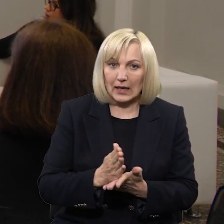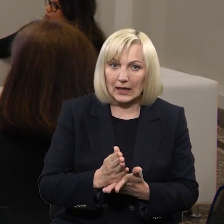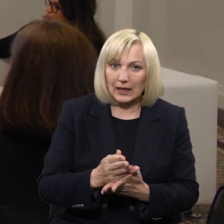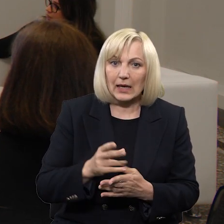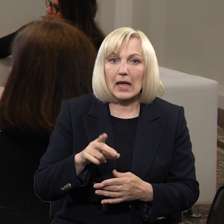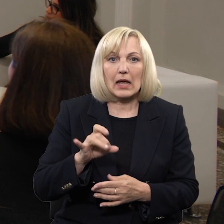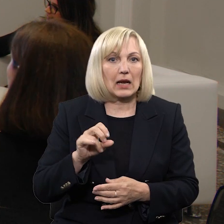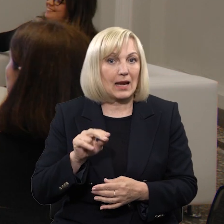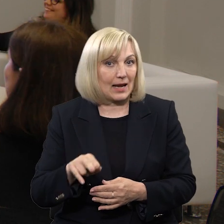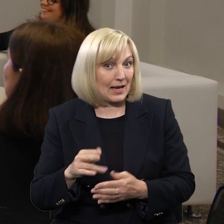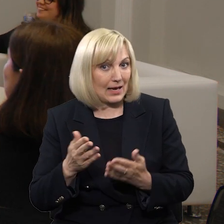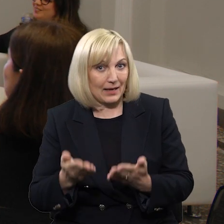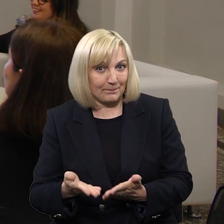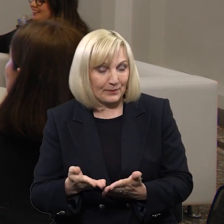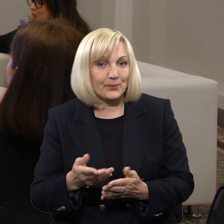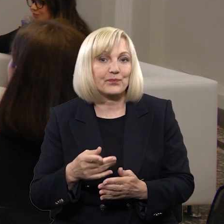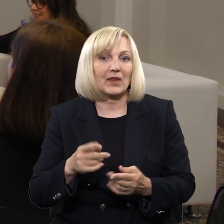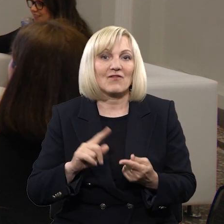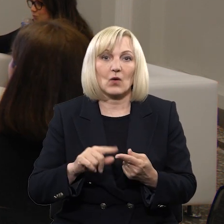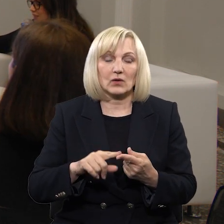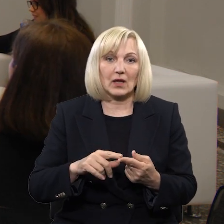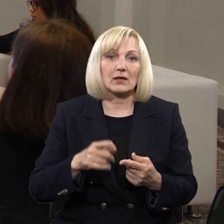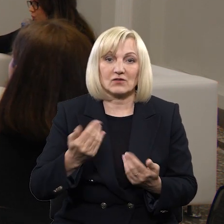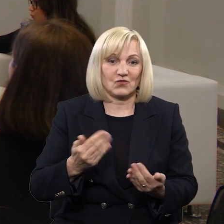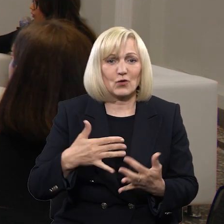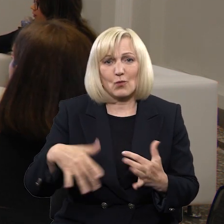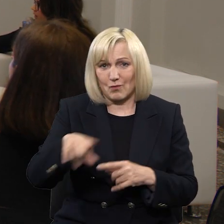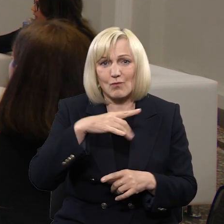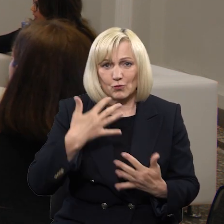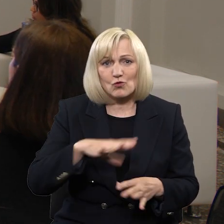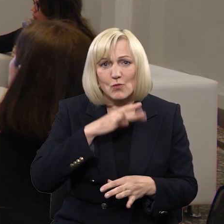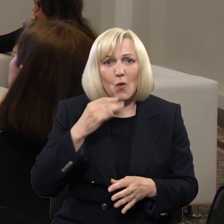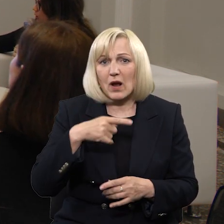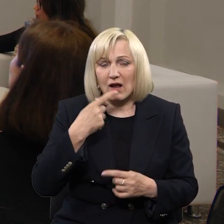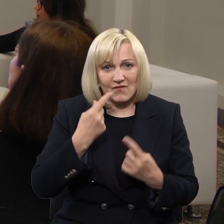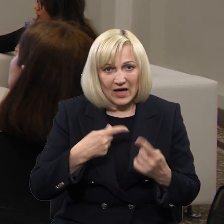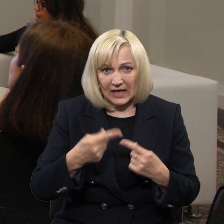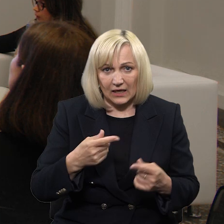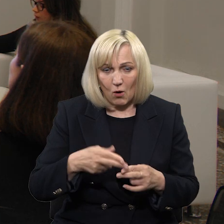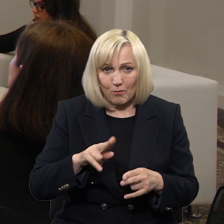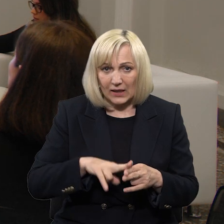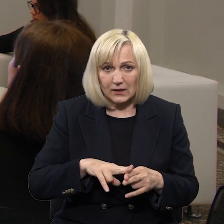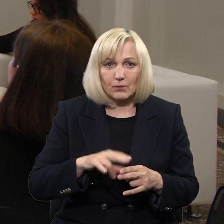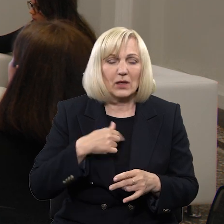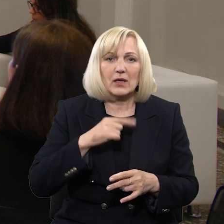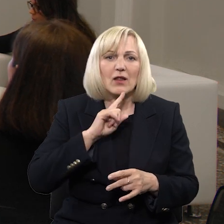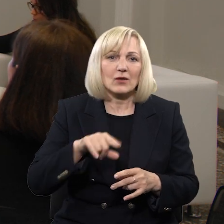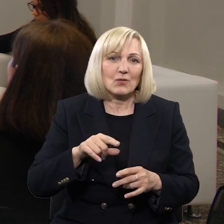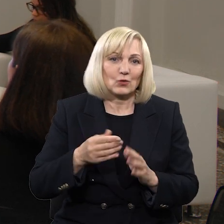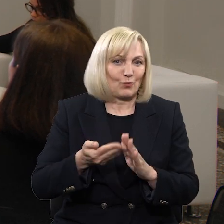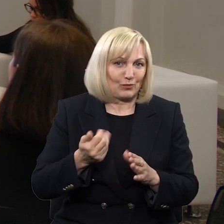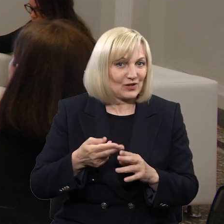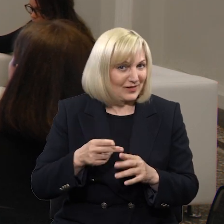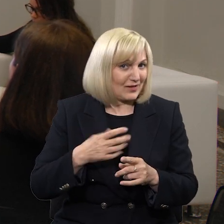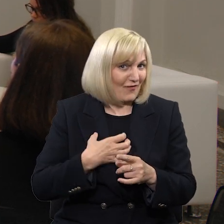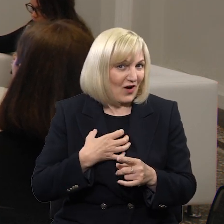наверное вот клипы Да клипы ВКонтакте про них сегодня очень много говорили я тоже конечно не не могу